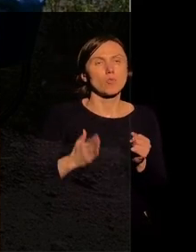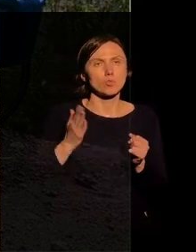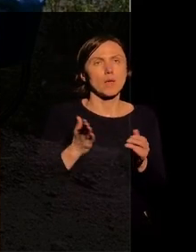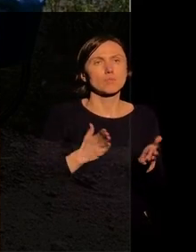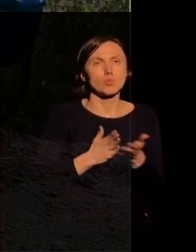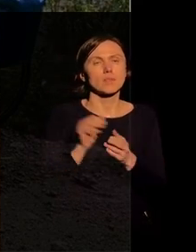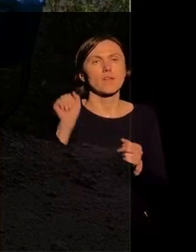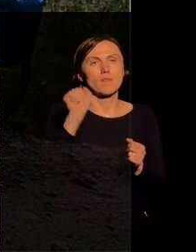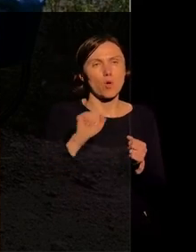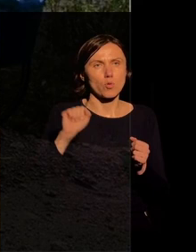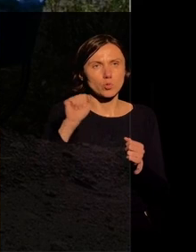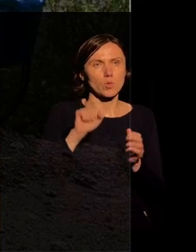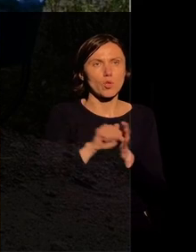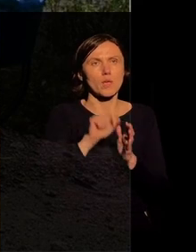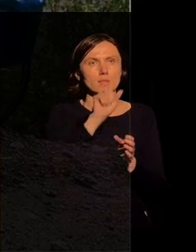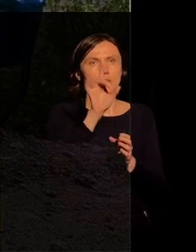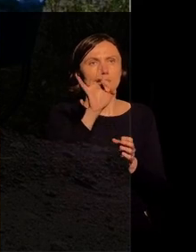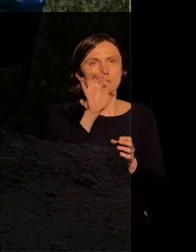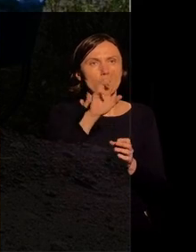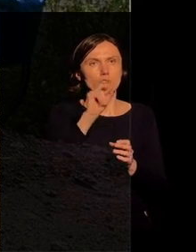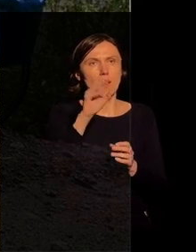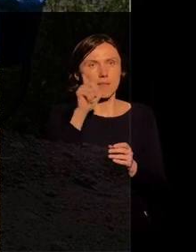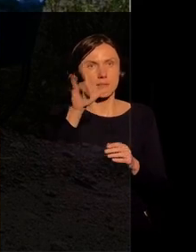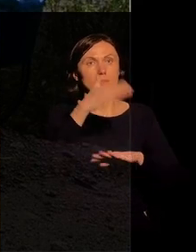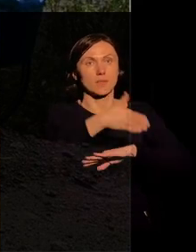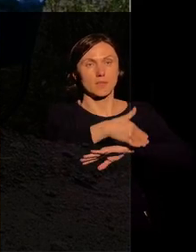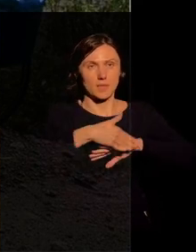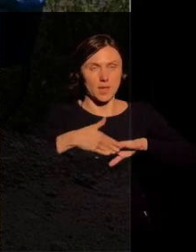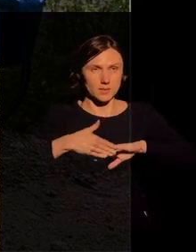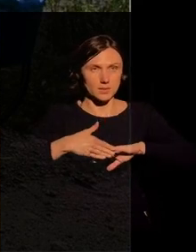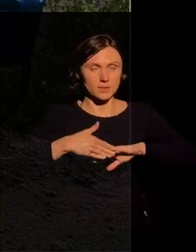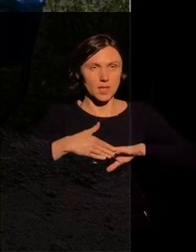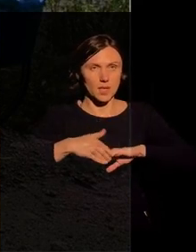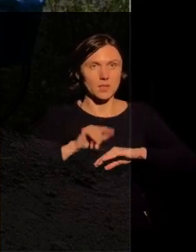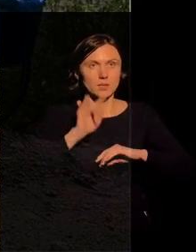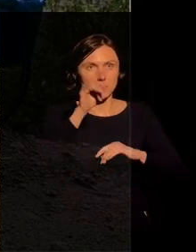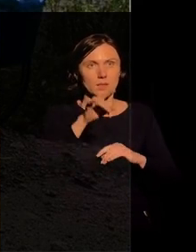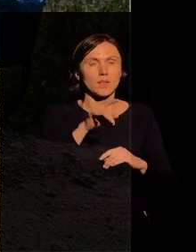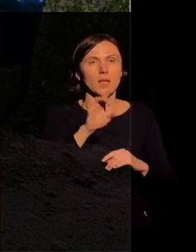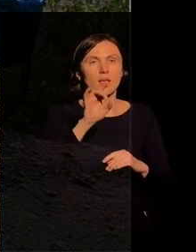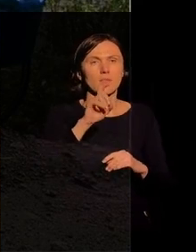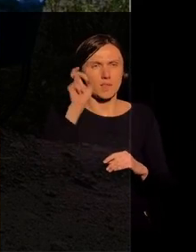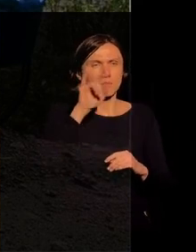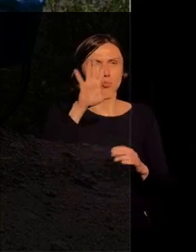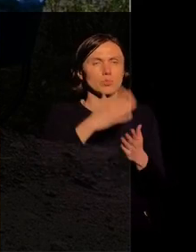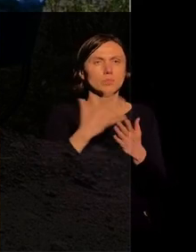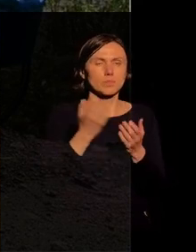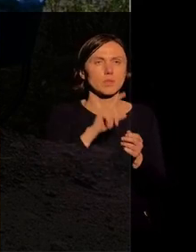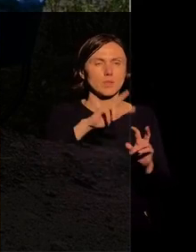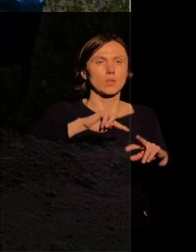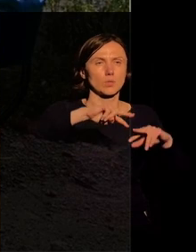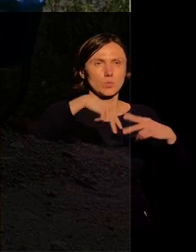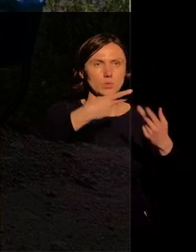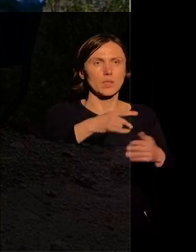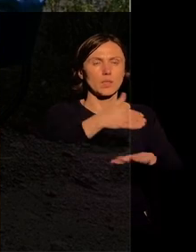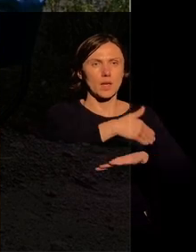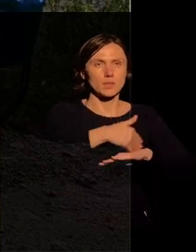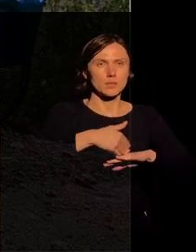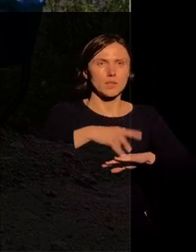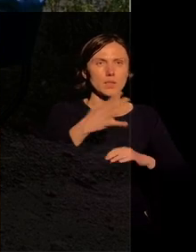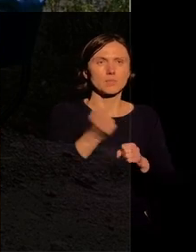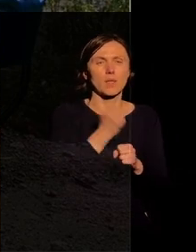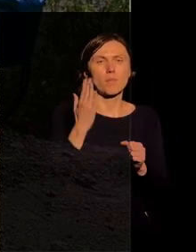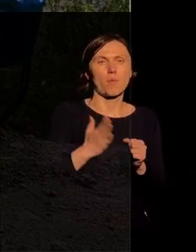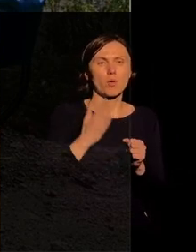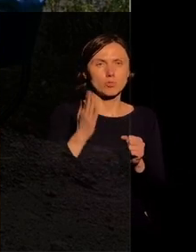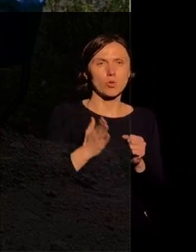przez Wrocław do Zgorzelca. W Zgorzelcu przekraczałem granicę i w Görlitz brałem, już po drugiej stronie granicy, brałem